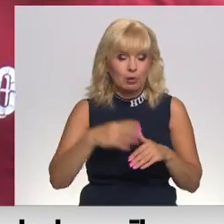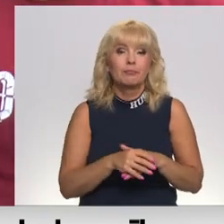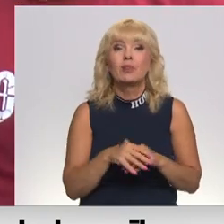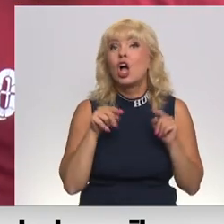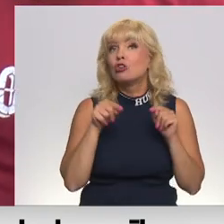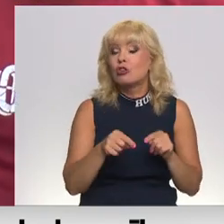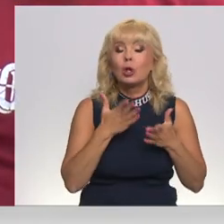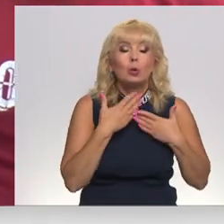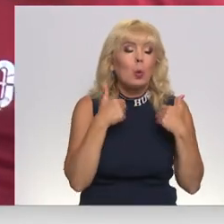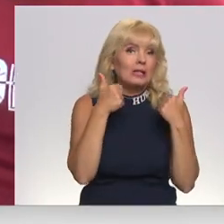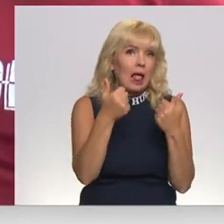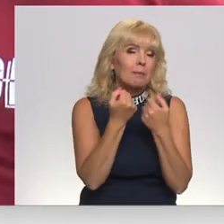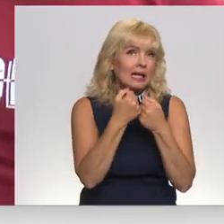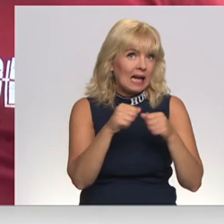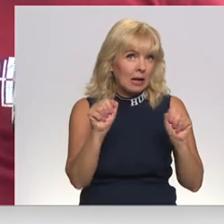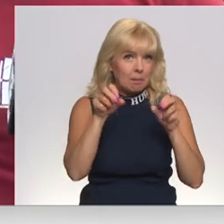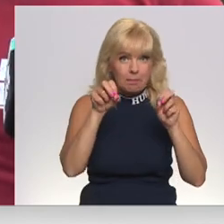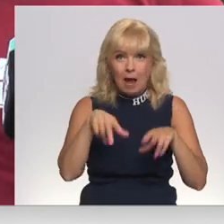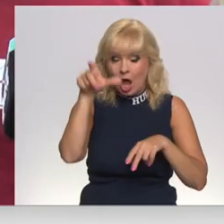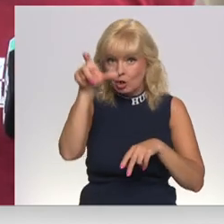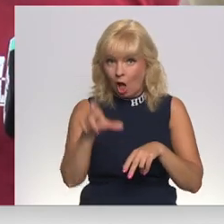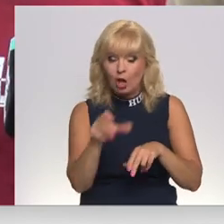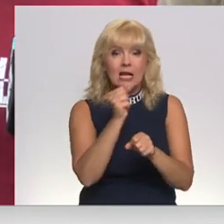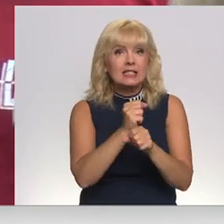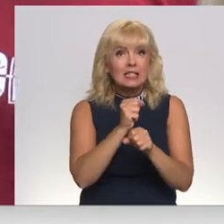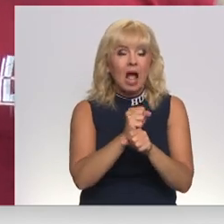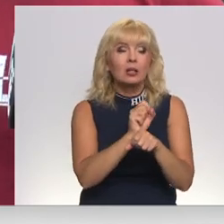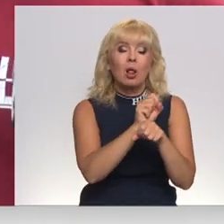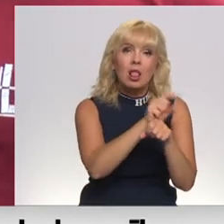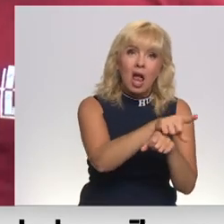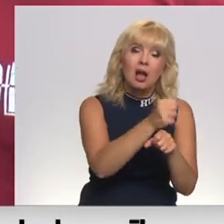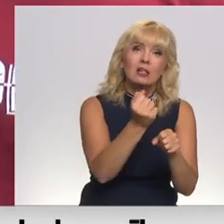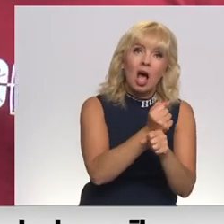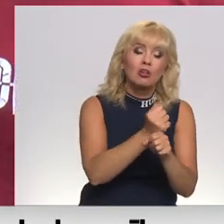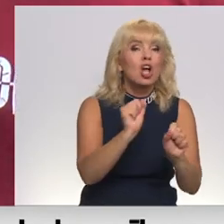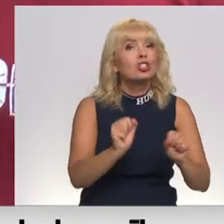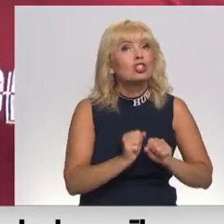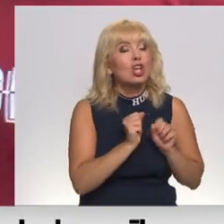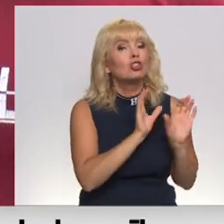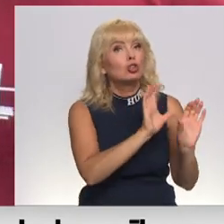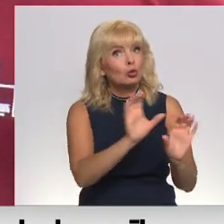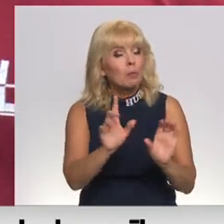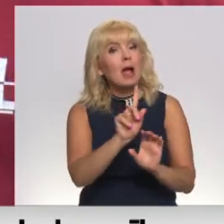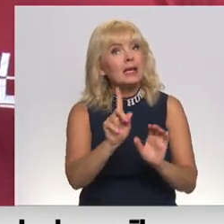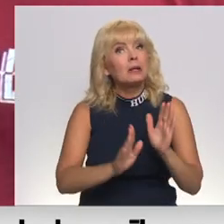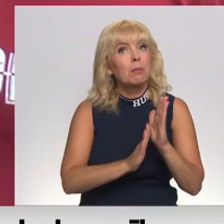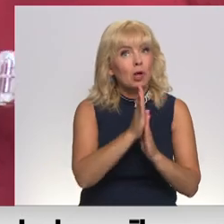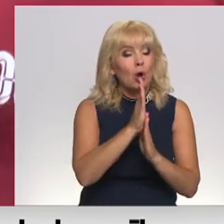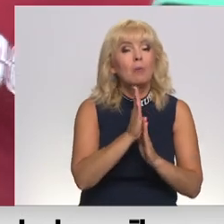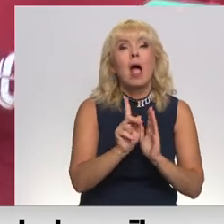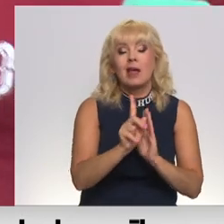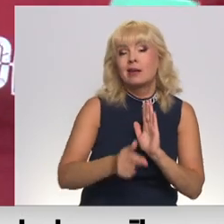Šeit ir ļoti labi rehabilitologi, strādā ar tevi, liek darīt, cenšas, rūpējas un ir progress. Tagad ir daudz labāk.